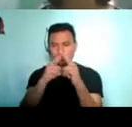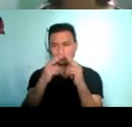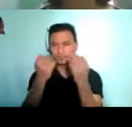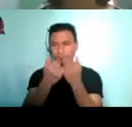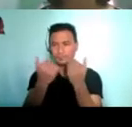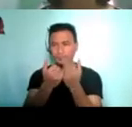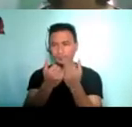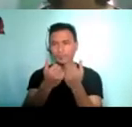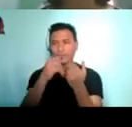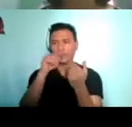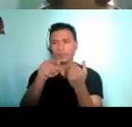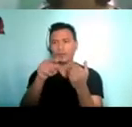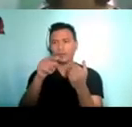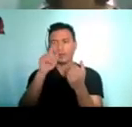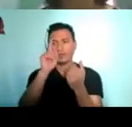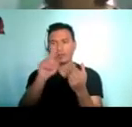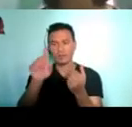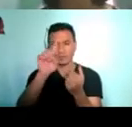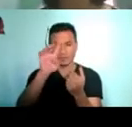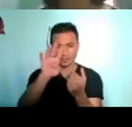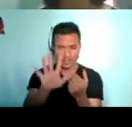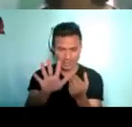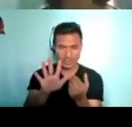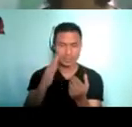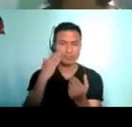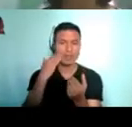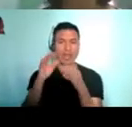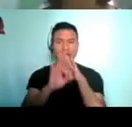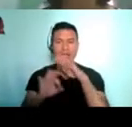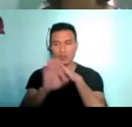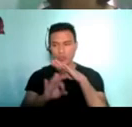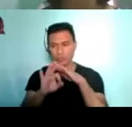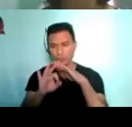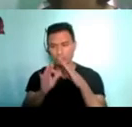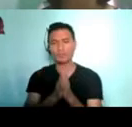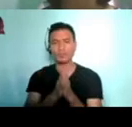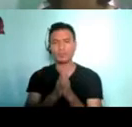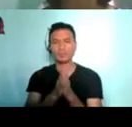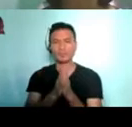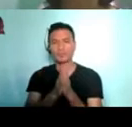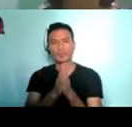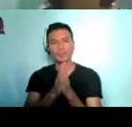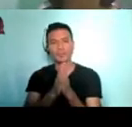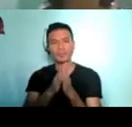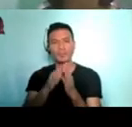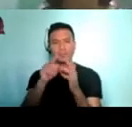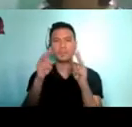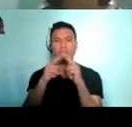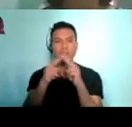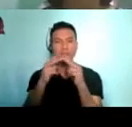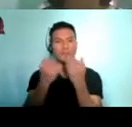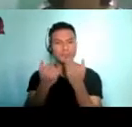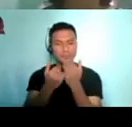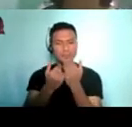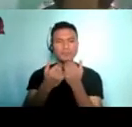नम्बर 1145 यो महिला आयोगको, राष्ट्रिय महिला आयोगको, यहाँनिर सम्पर्क गरेर तपाईँहरूले